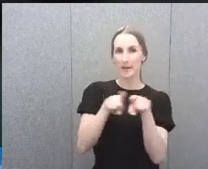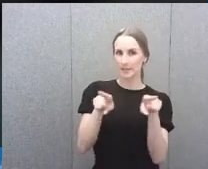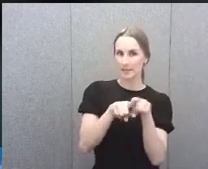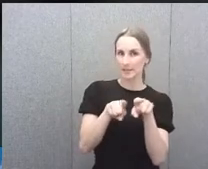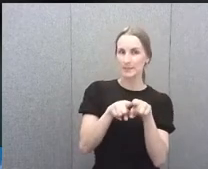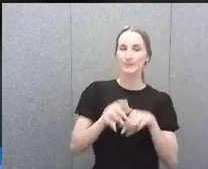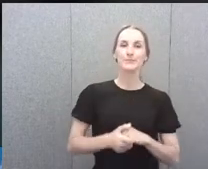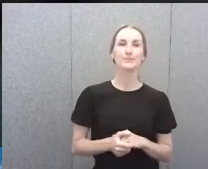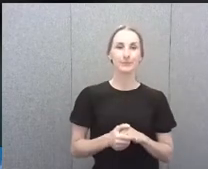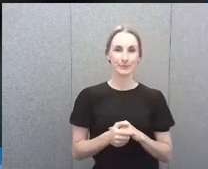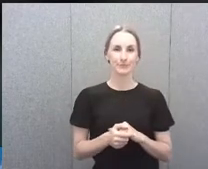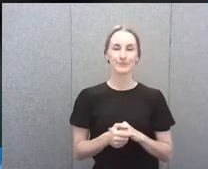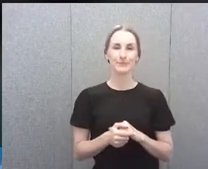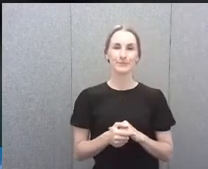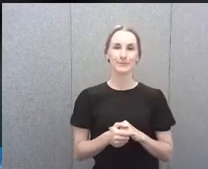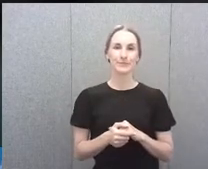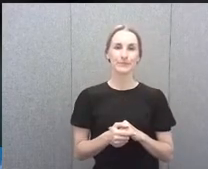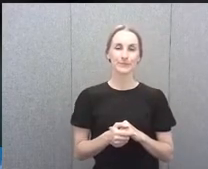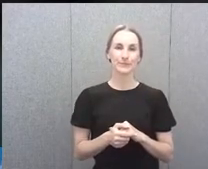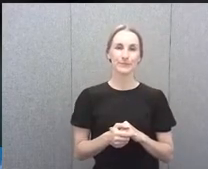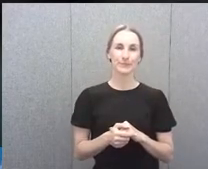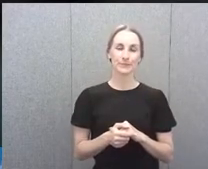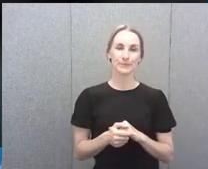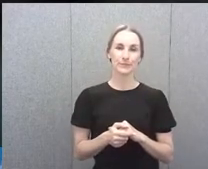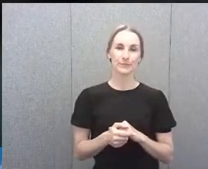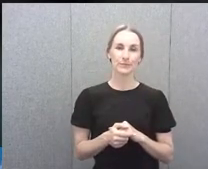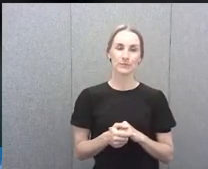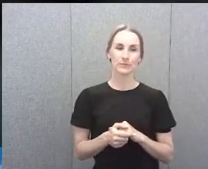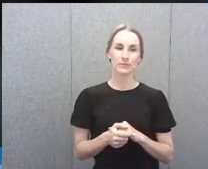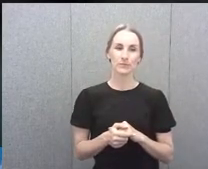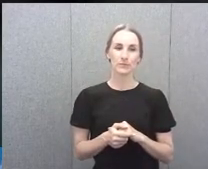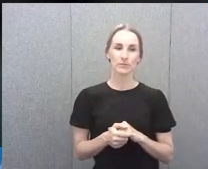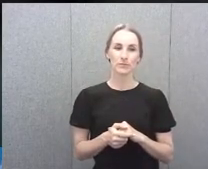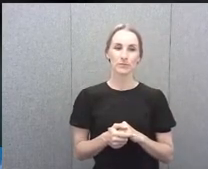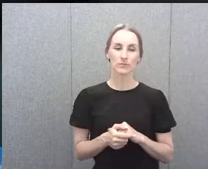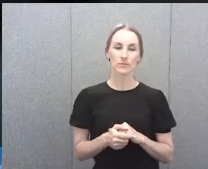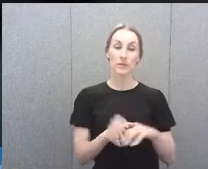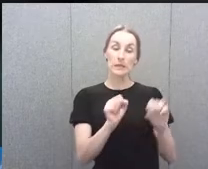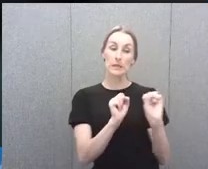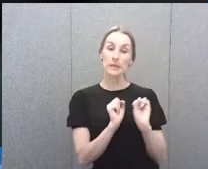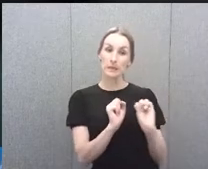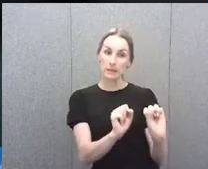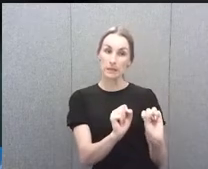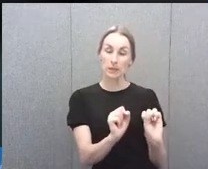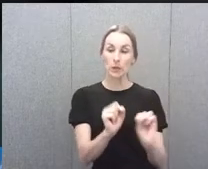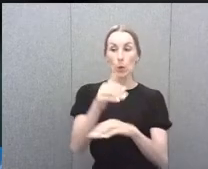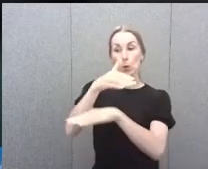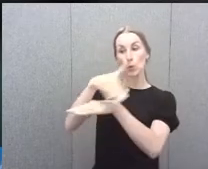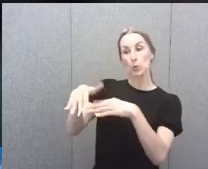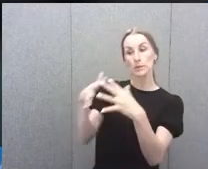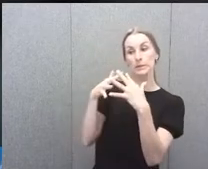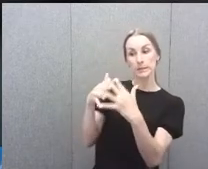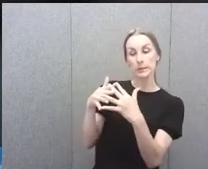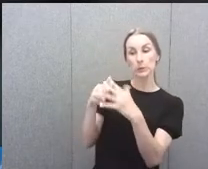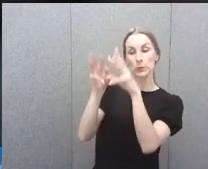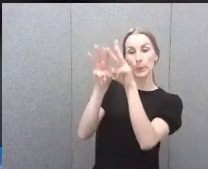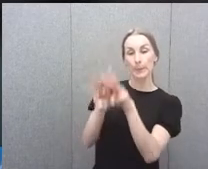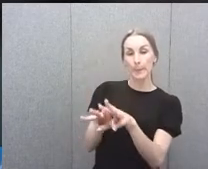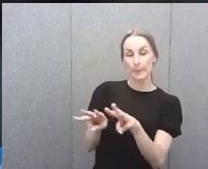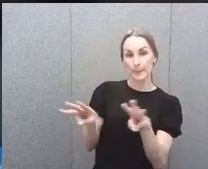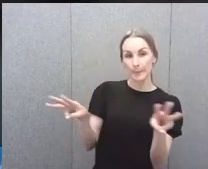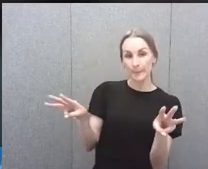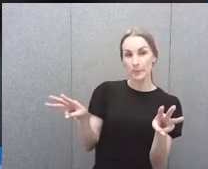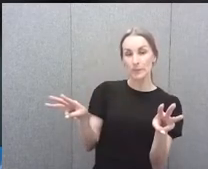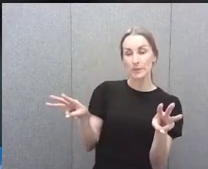И вот отсутствие женщин, возглавляющих внешнюю политику и безопасность,